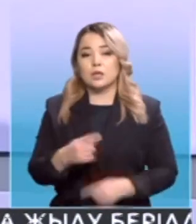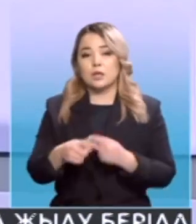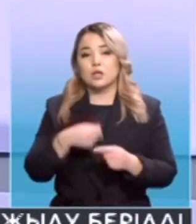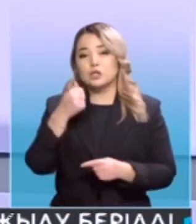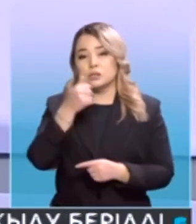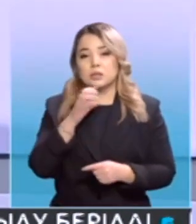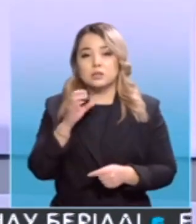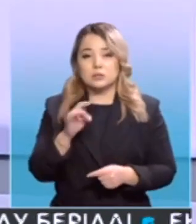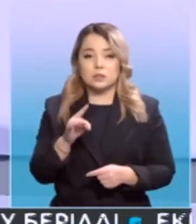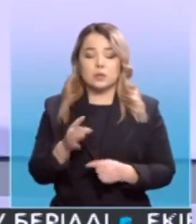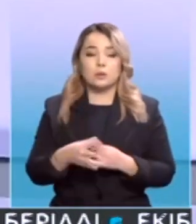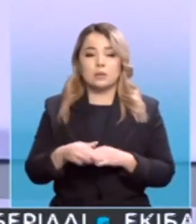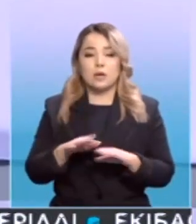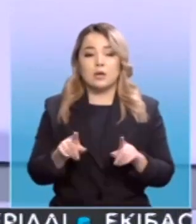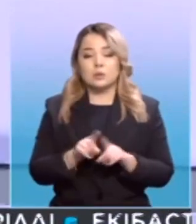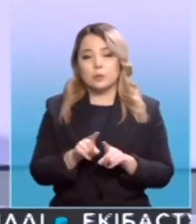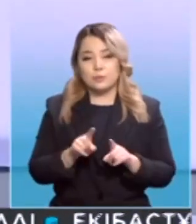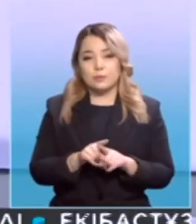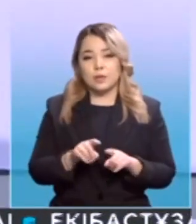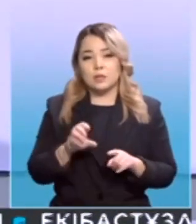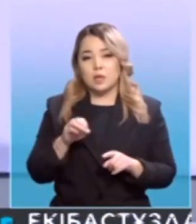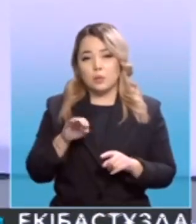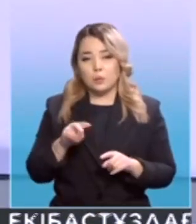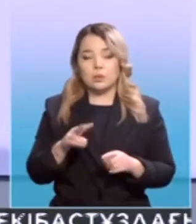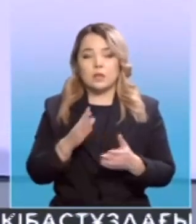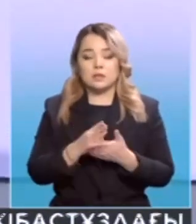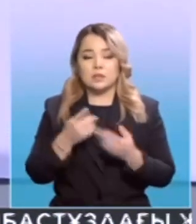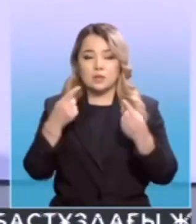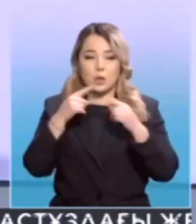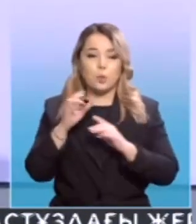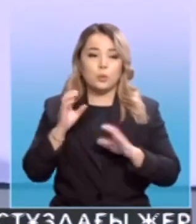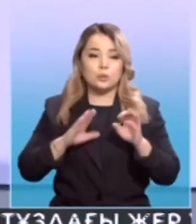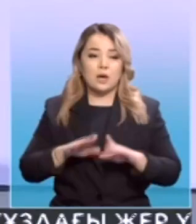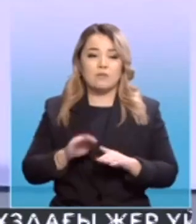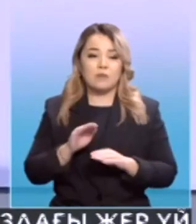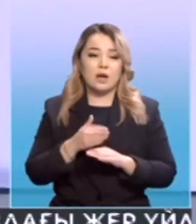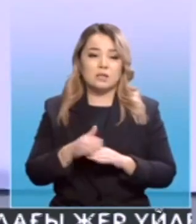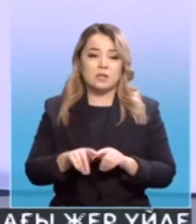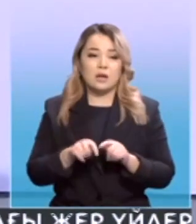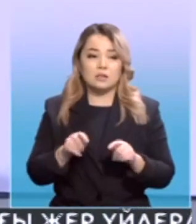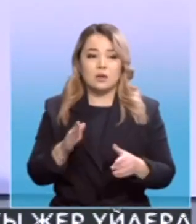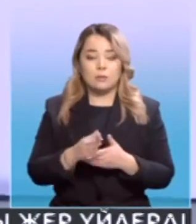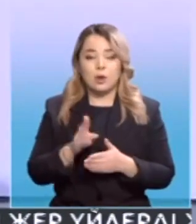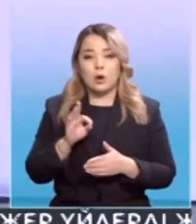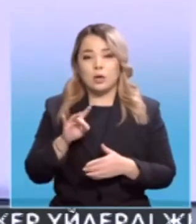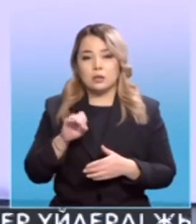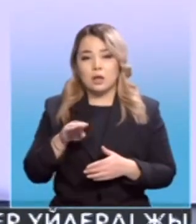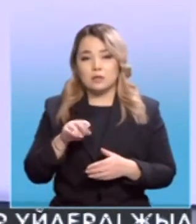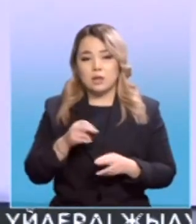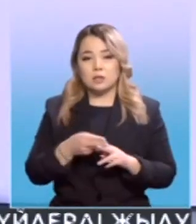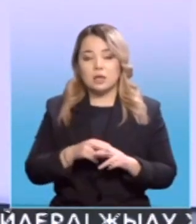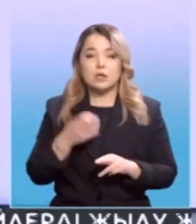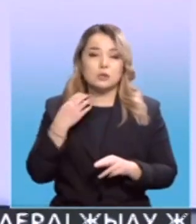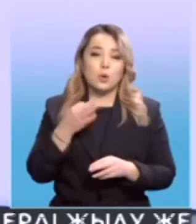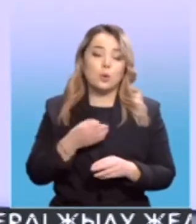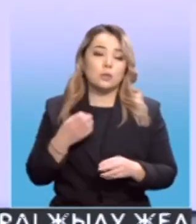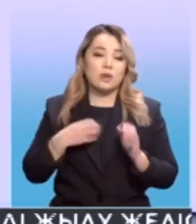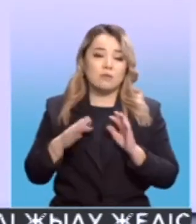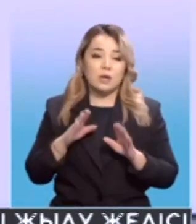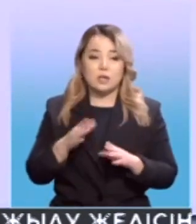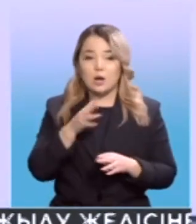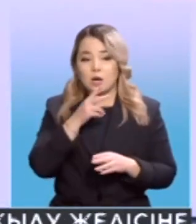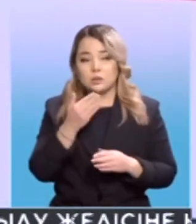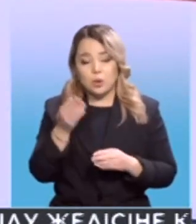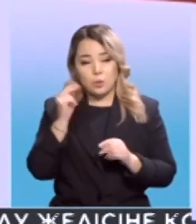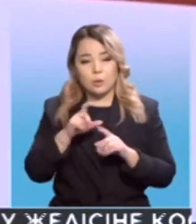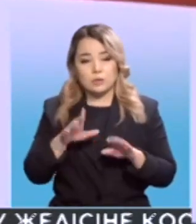Келер жылы Сыр өңірінде Сеул техникалық университетінің филиалы ашылады. Жергілікті Қорқыт Ата атындағы Қызылорда университеті бүгінде Корея еліндегі